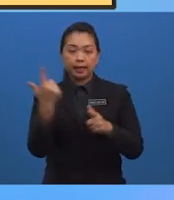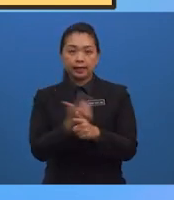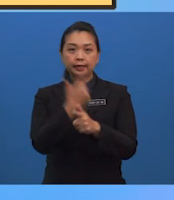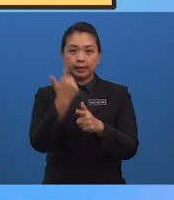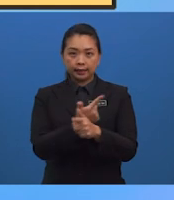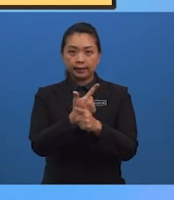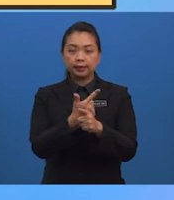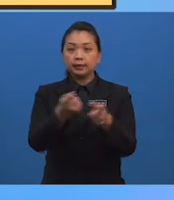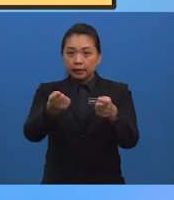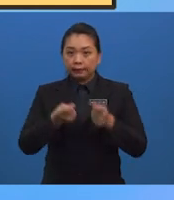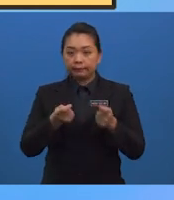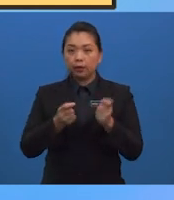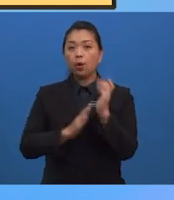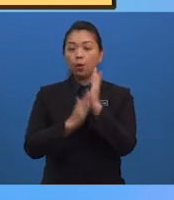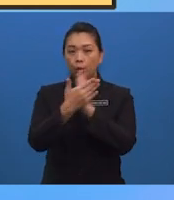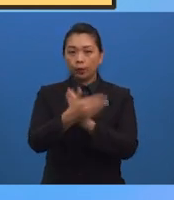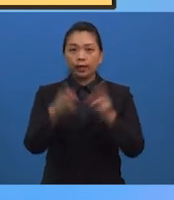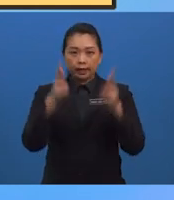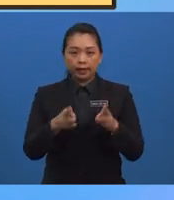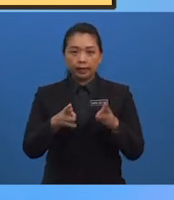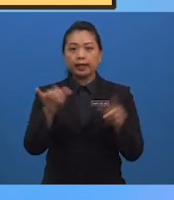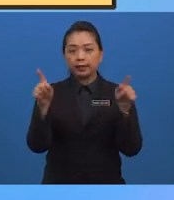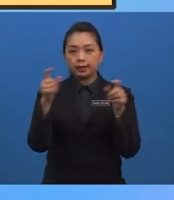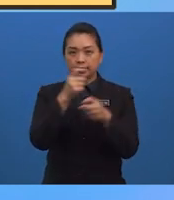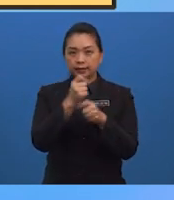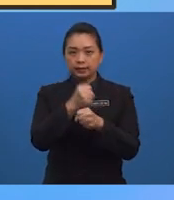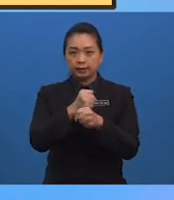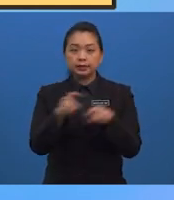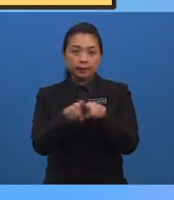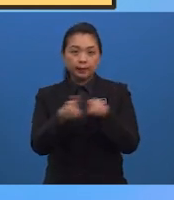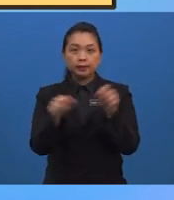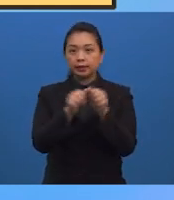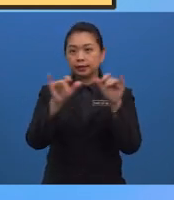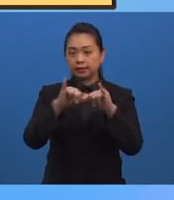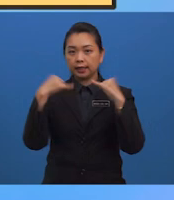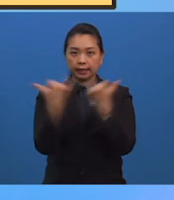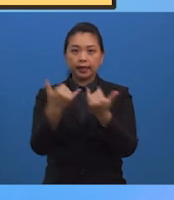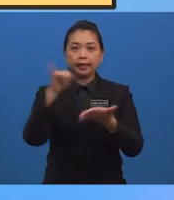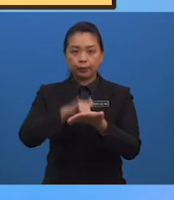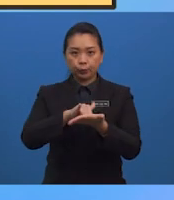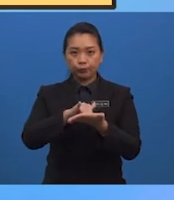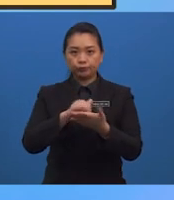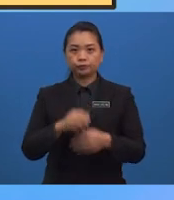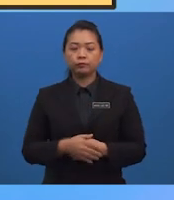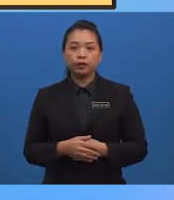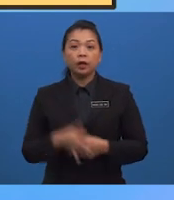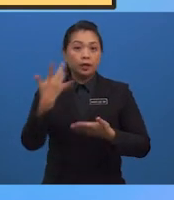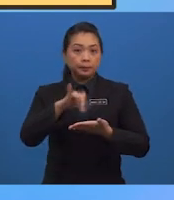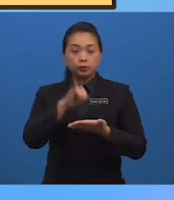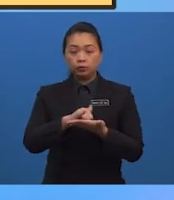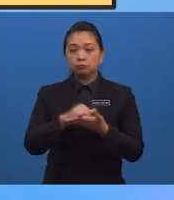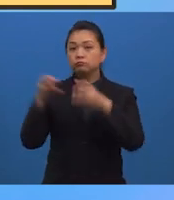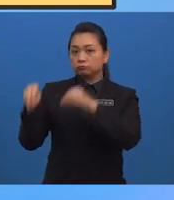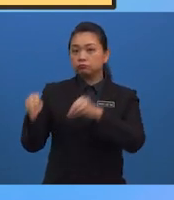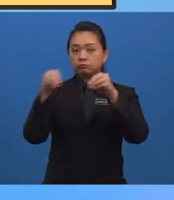rakyat negara ini yang bekerja bersama-sama dengan syarikat tersebut. Di samping itu, pemindahan teknologi